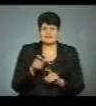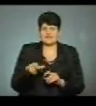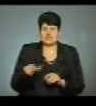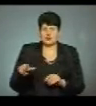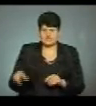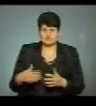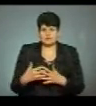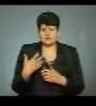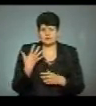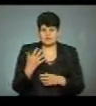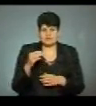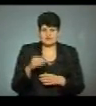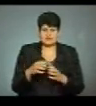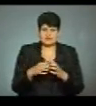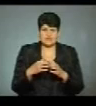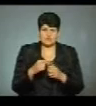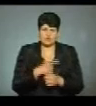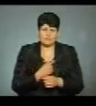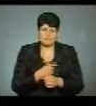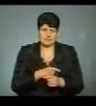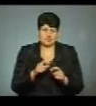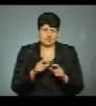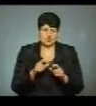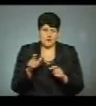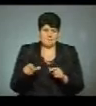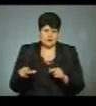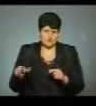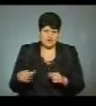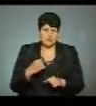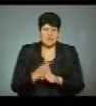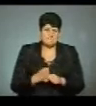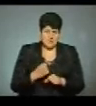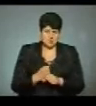тисяч середнього медичного персоналу, який працює в